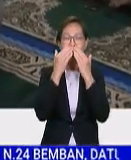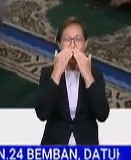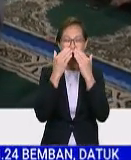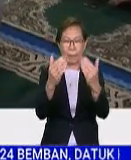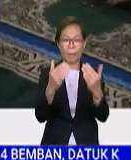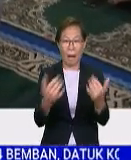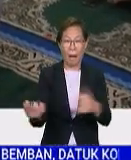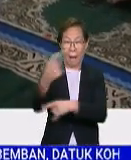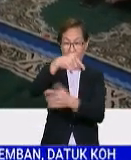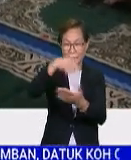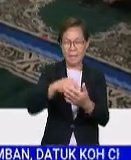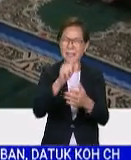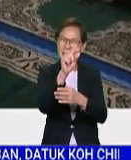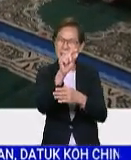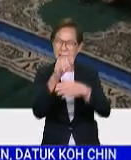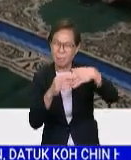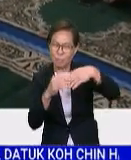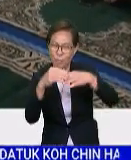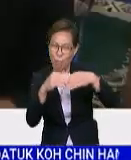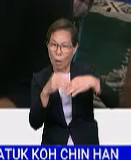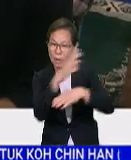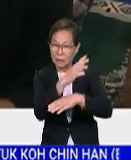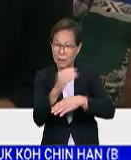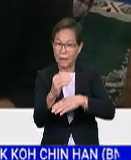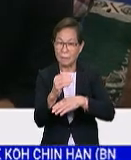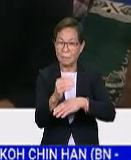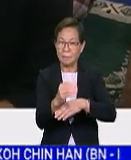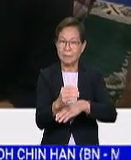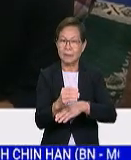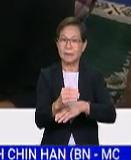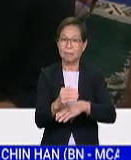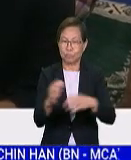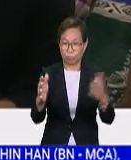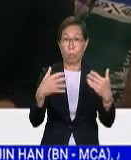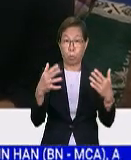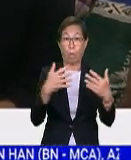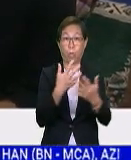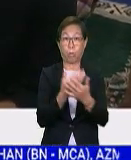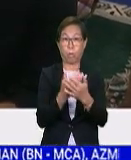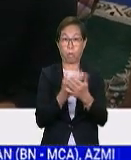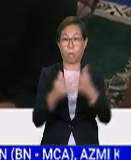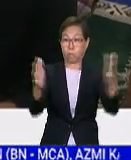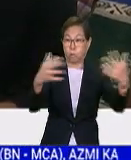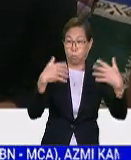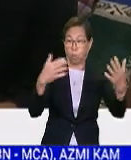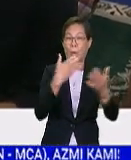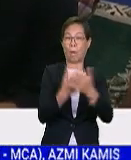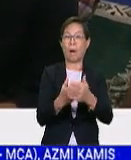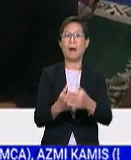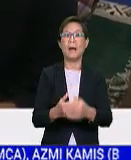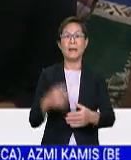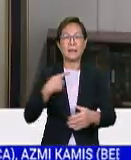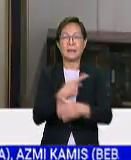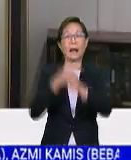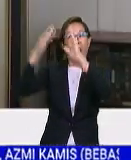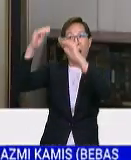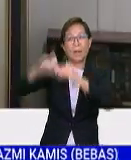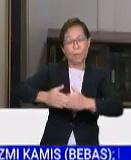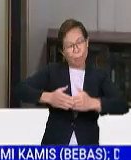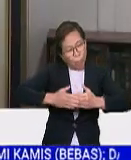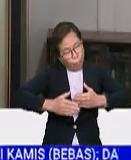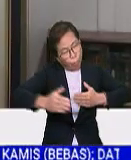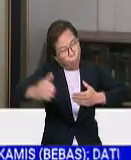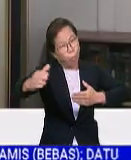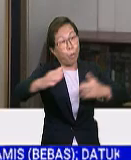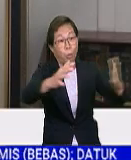ini Sedikit kelonggaran diberikan maka nampaknya Alhamdulillah sambutan begitu baik dan kita harapkan pada hari-hari mendatang sambutan ini akan bertambah